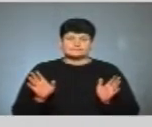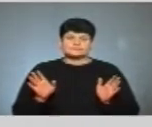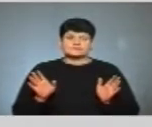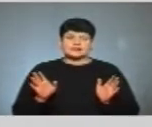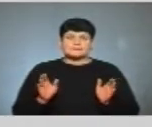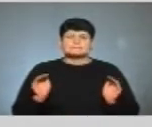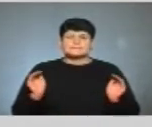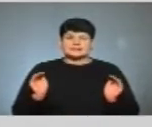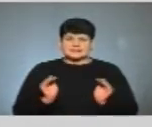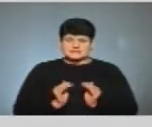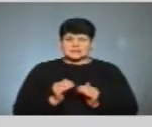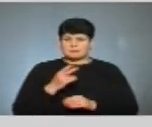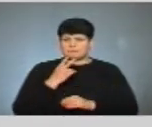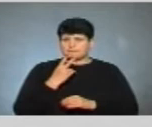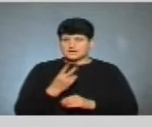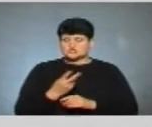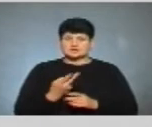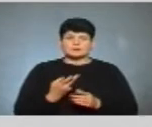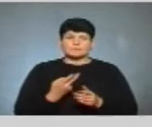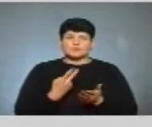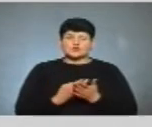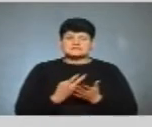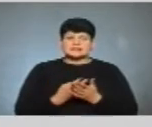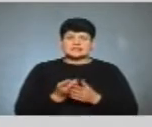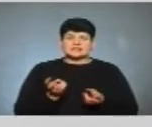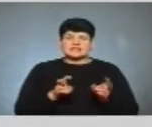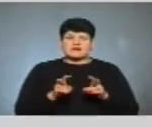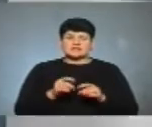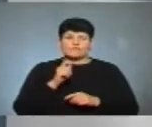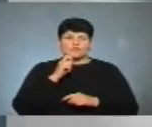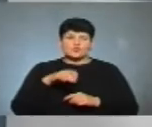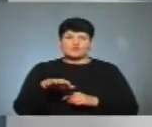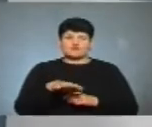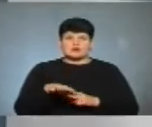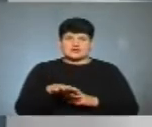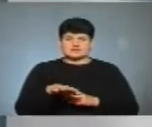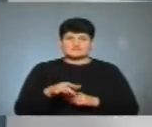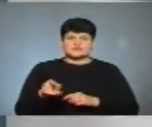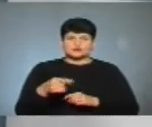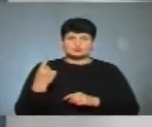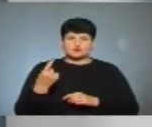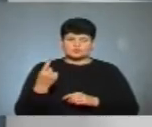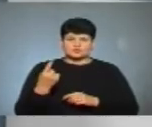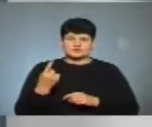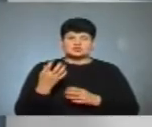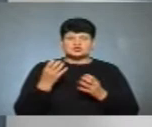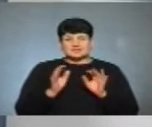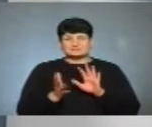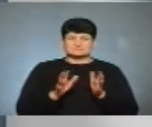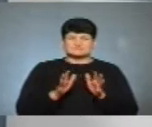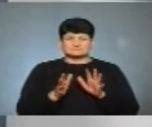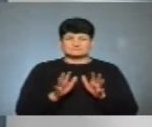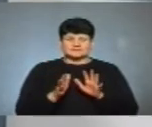Досить низький, бачите, показник явки по Україні, тобто в Тернопільській області ще більш-менш,